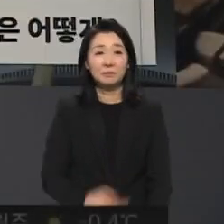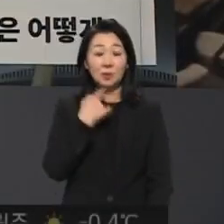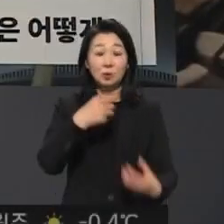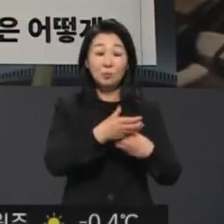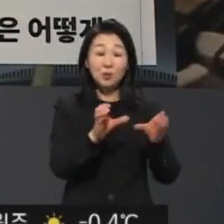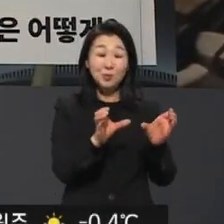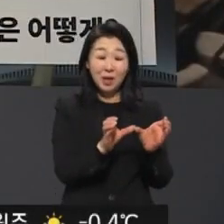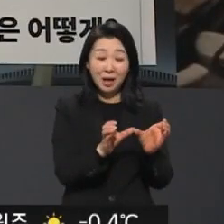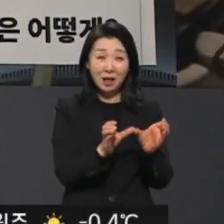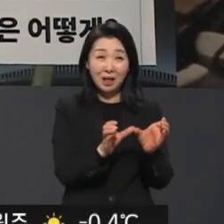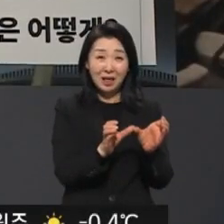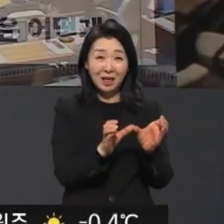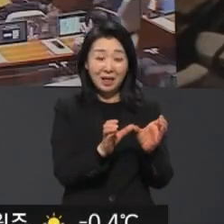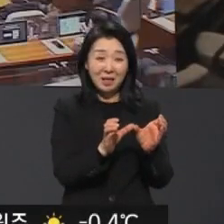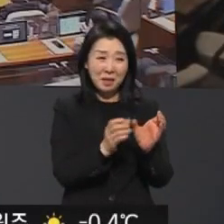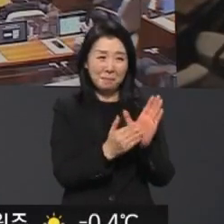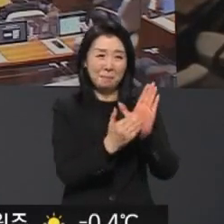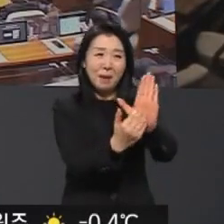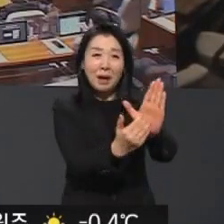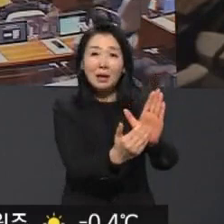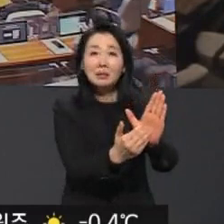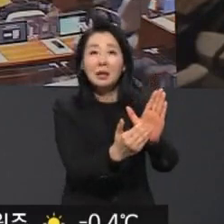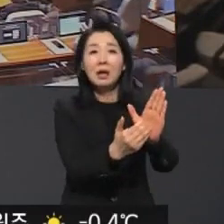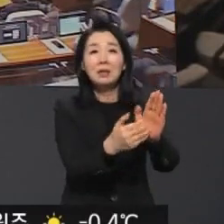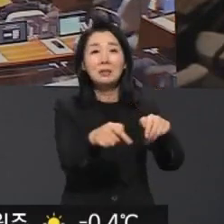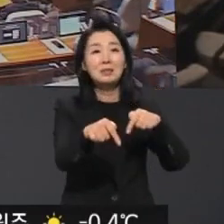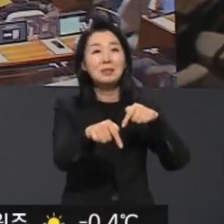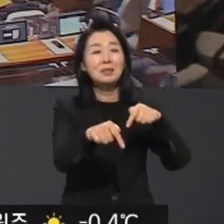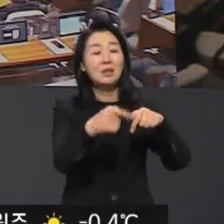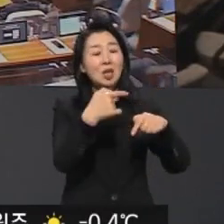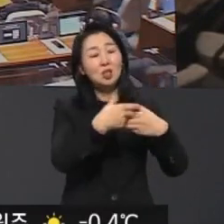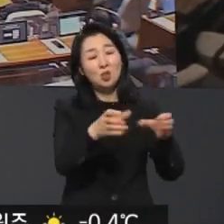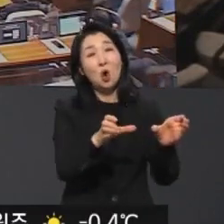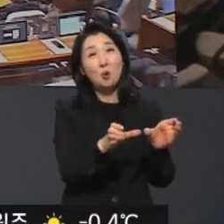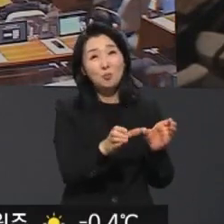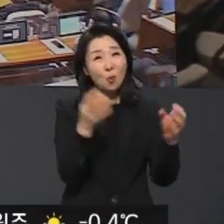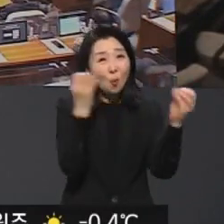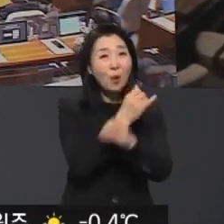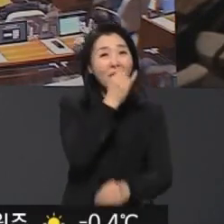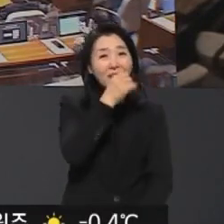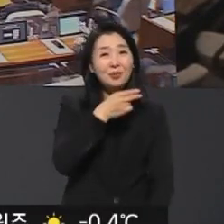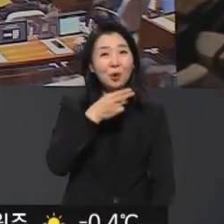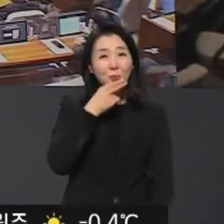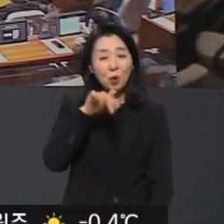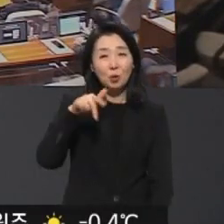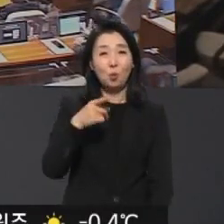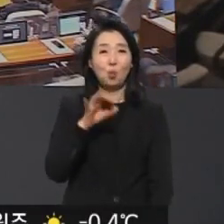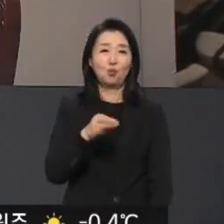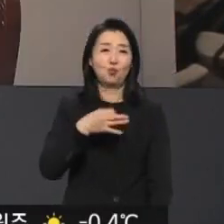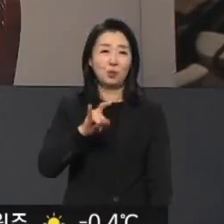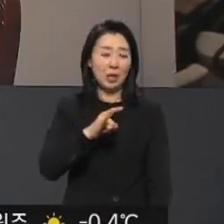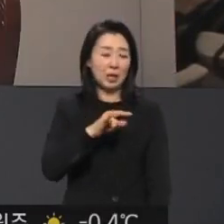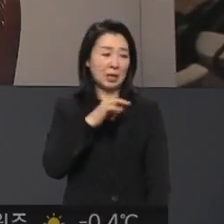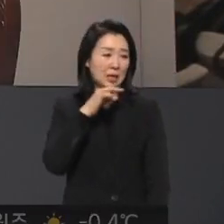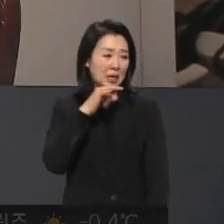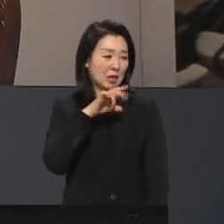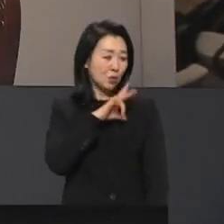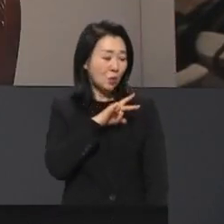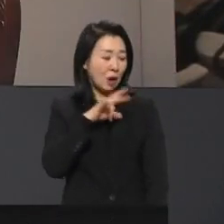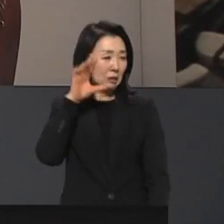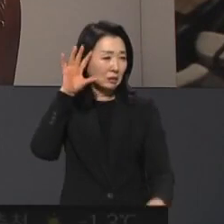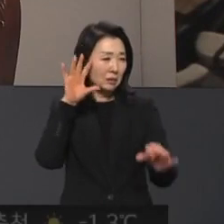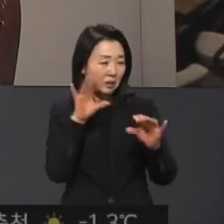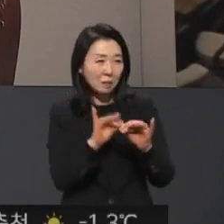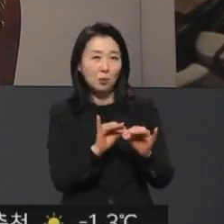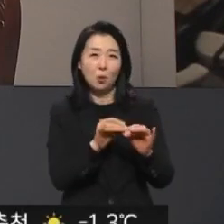민주당이 방탄정당이라는 오명을 쓰게 될 것인가. 오늘 노웅래 의원의 체포동의안 표결에서 가늠해 볼 수 있을